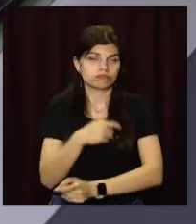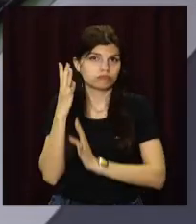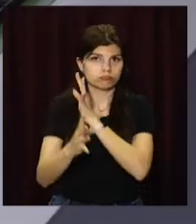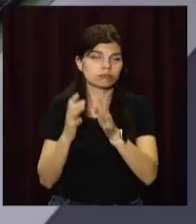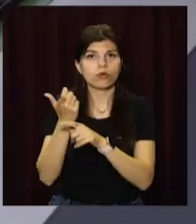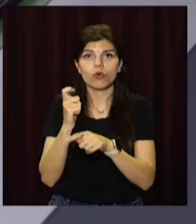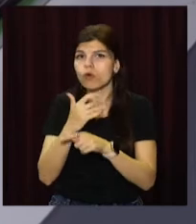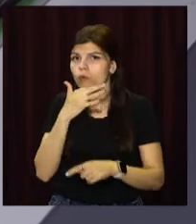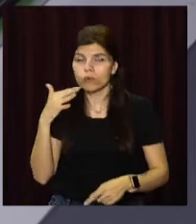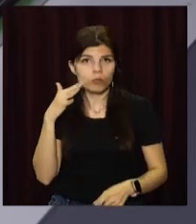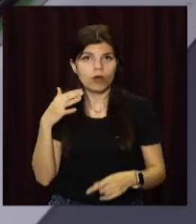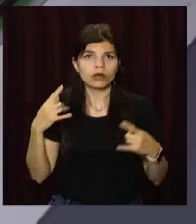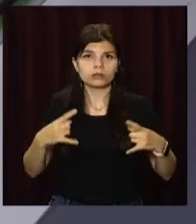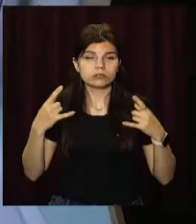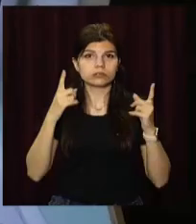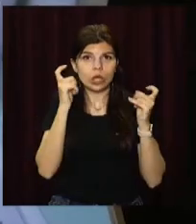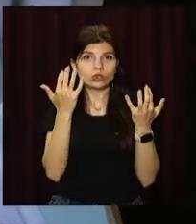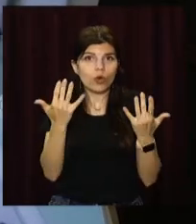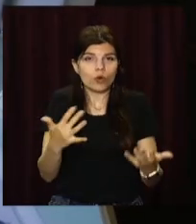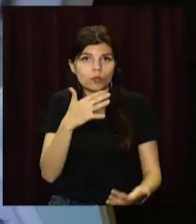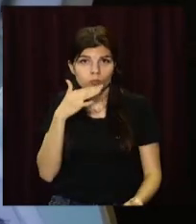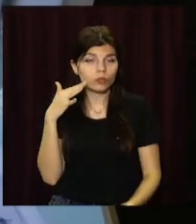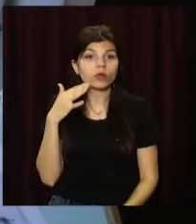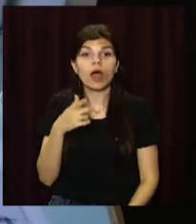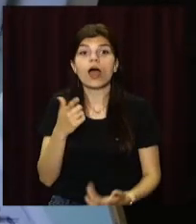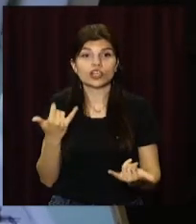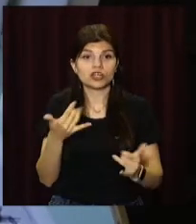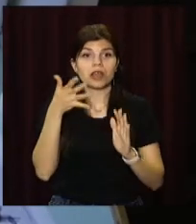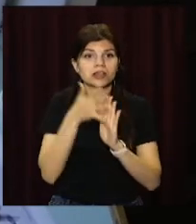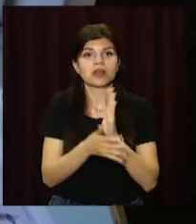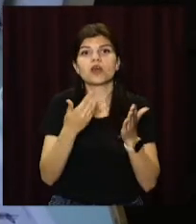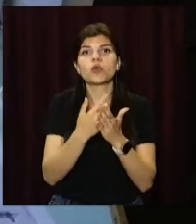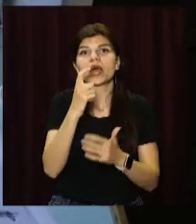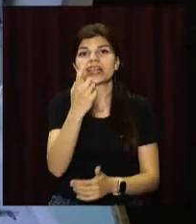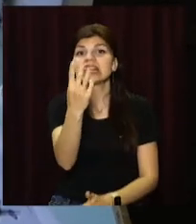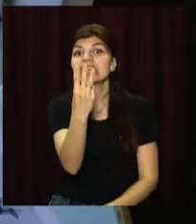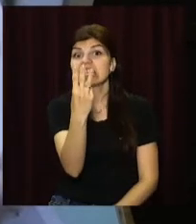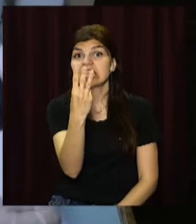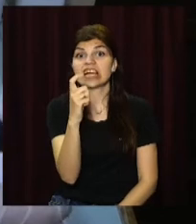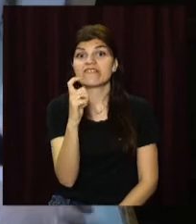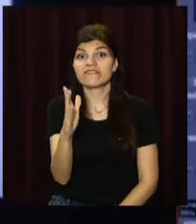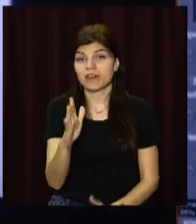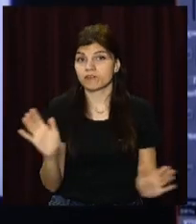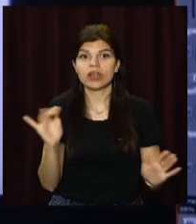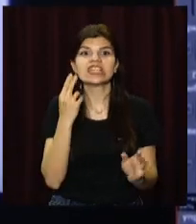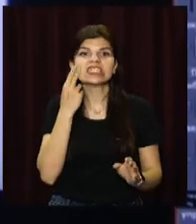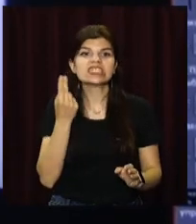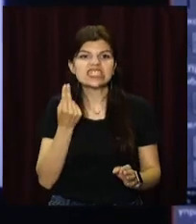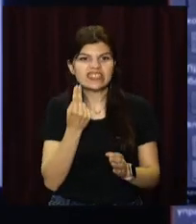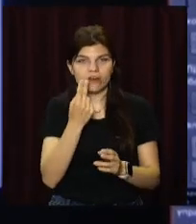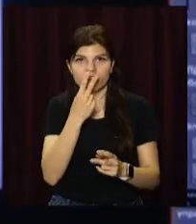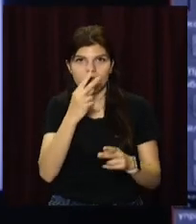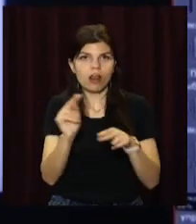понад 1,5 сотні знімків. Тепер на дослідження медики витрачають до 3 хвилин. До того ж, зображення цифрові, що зручно